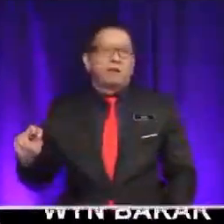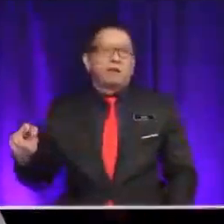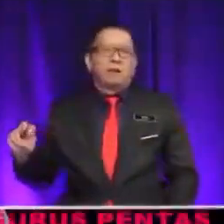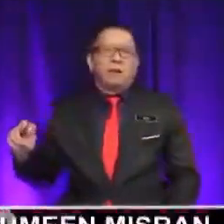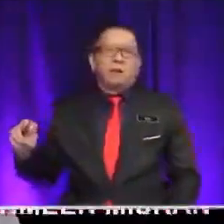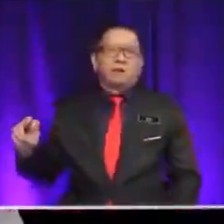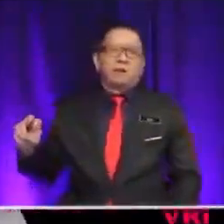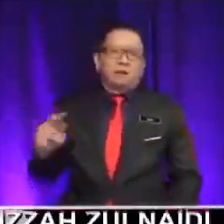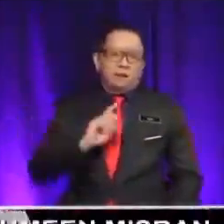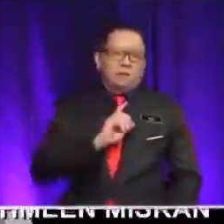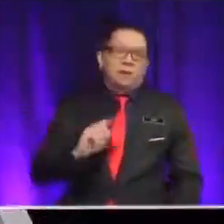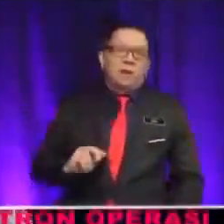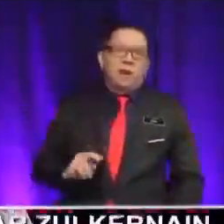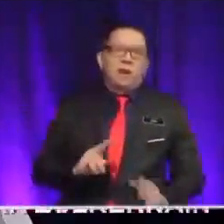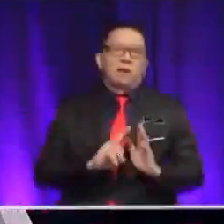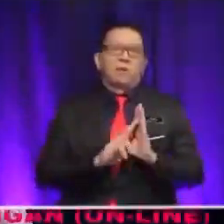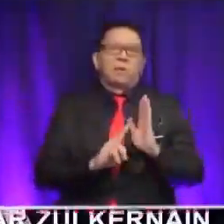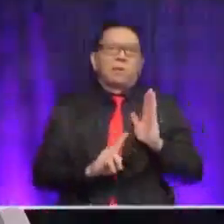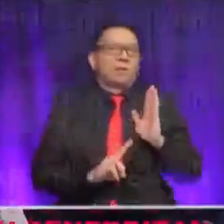perlembagaan, kedaulatan